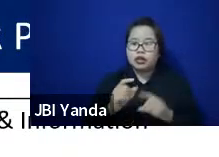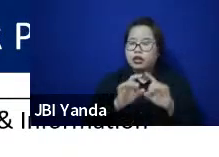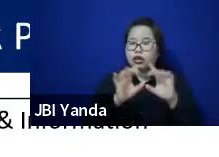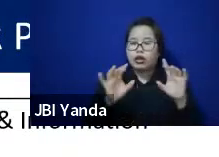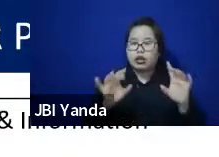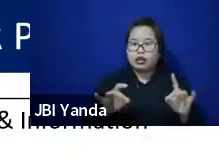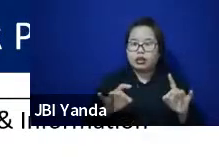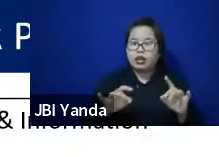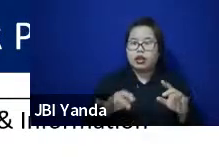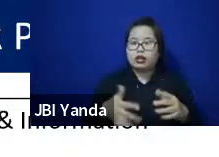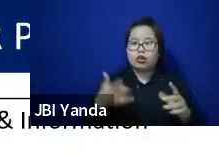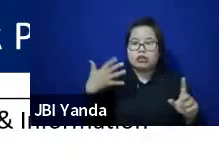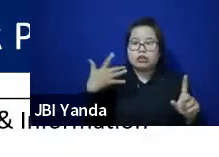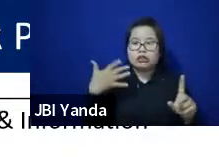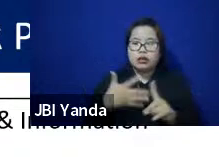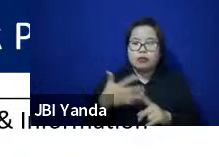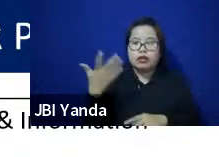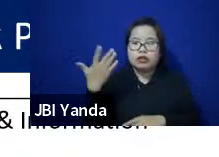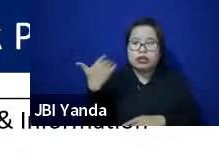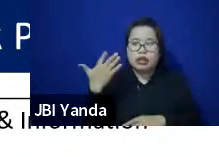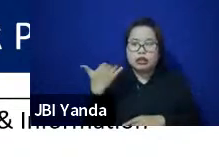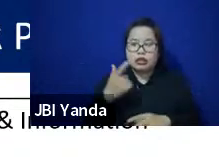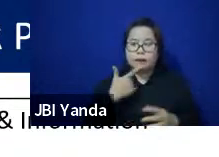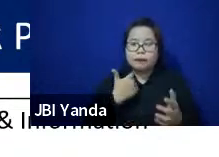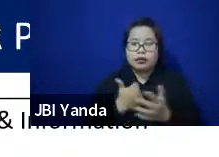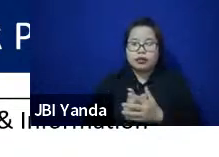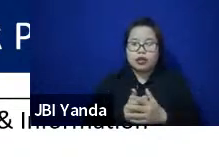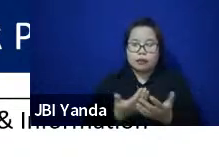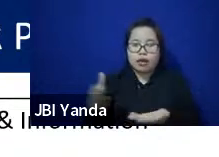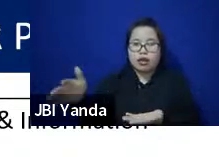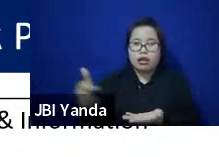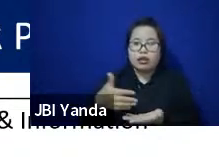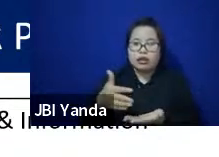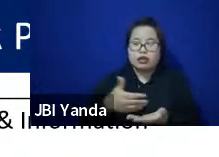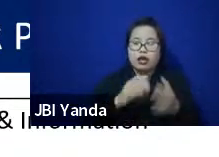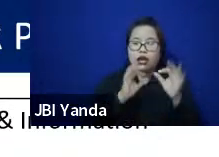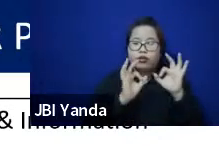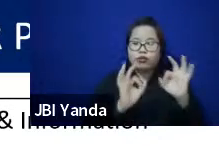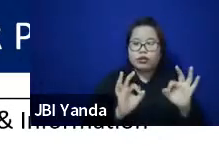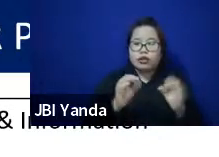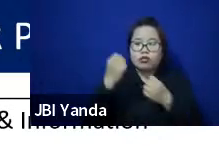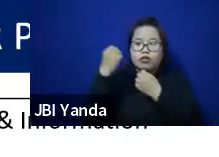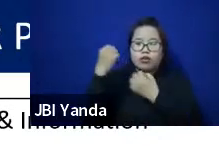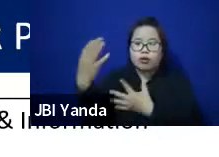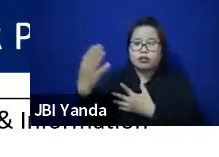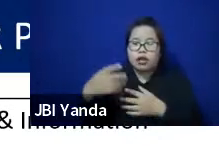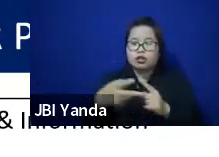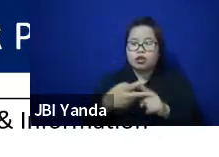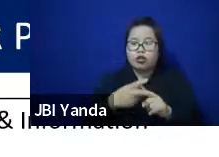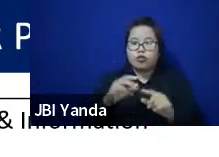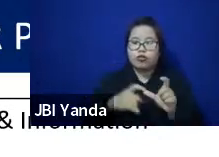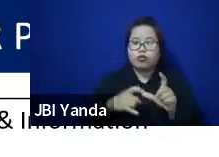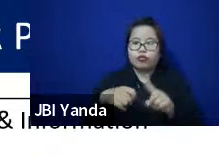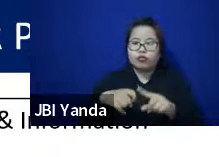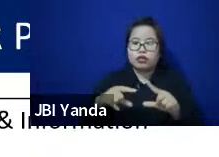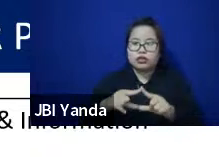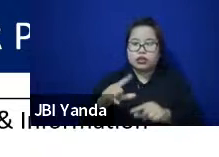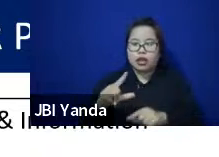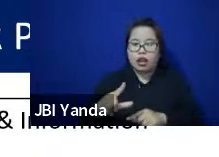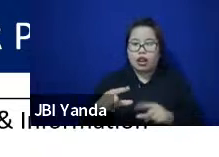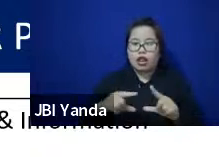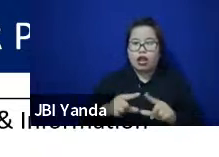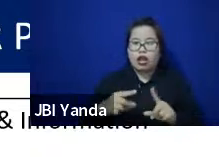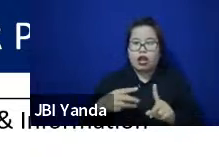sampai kepada tadi yang terpenting adalah data yang akurat dan informasi serta fiscal availability for disability